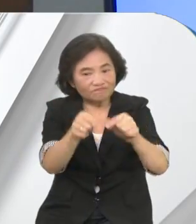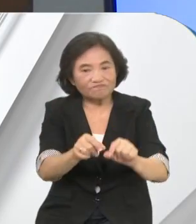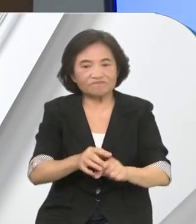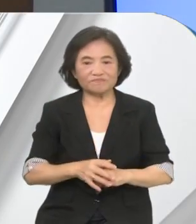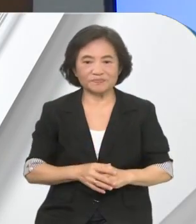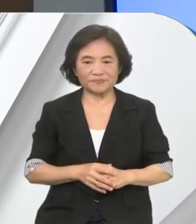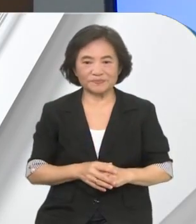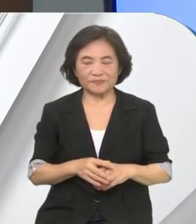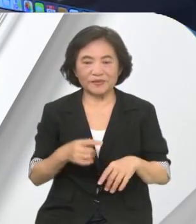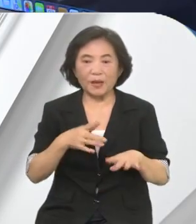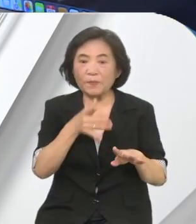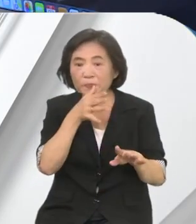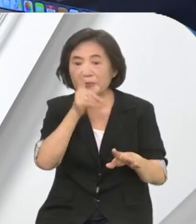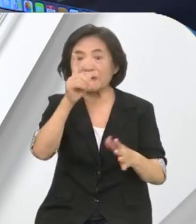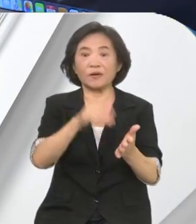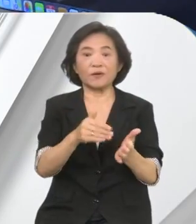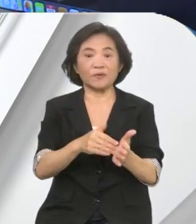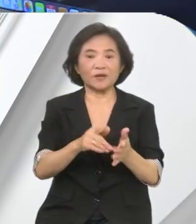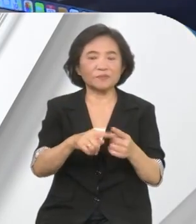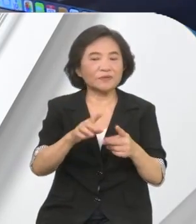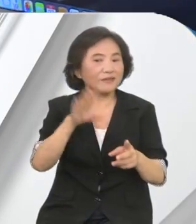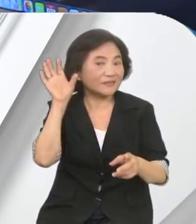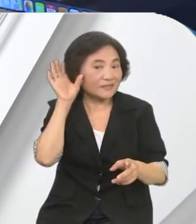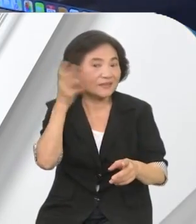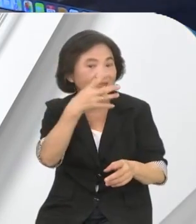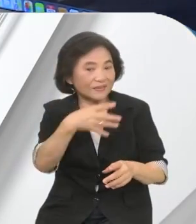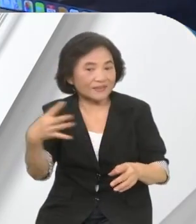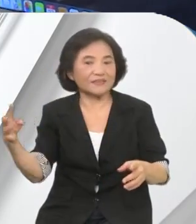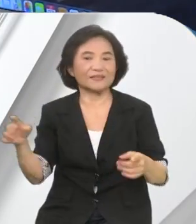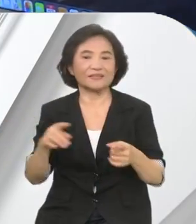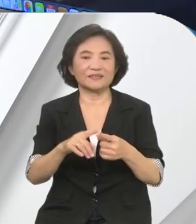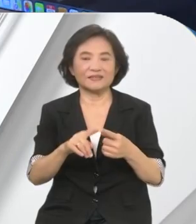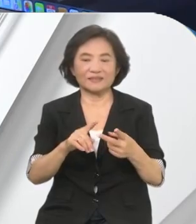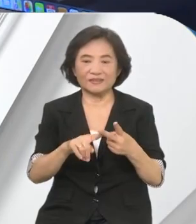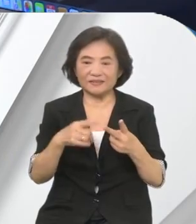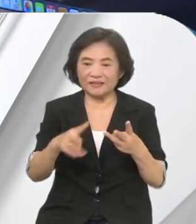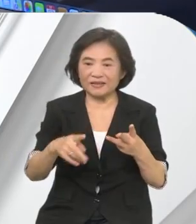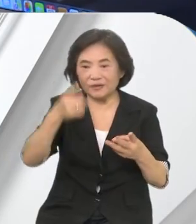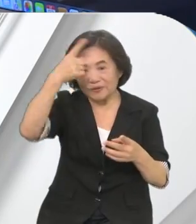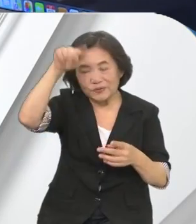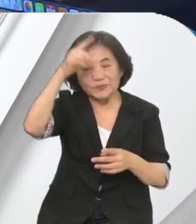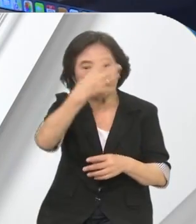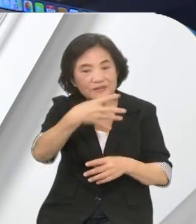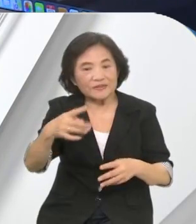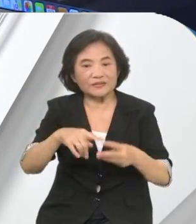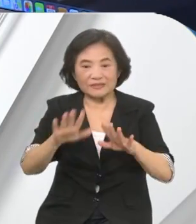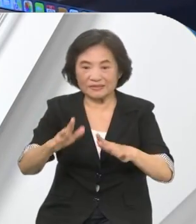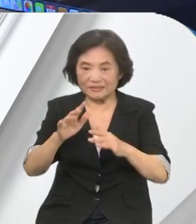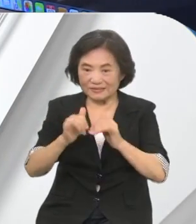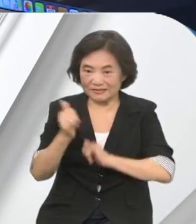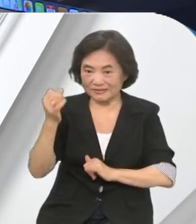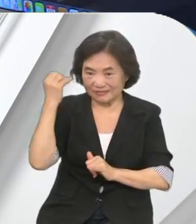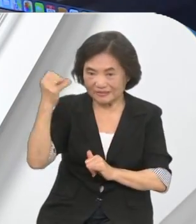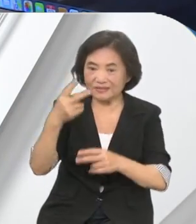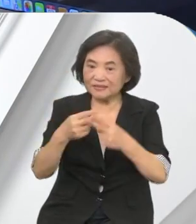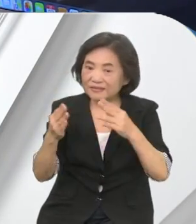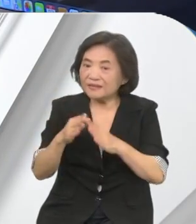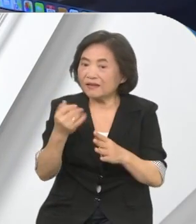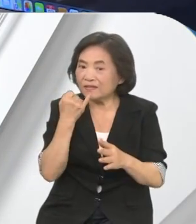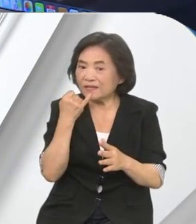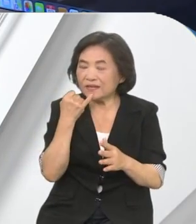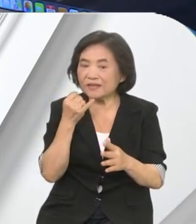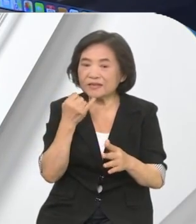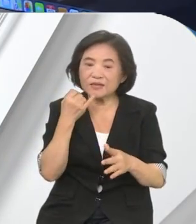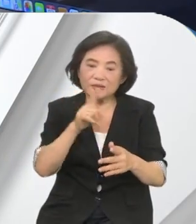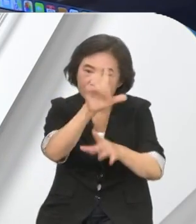唔单唱起讲法啊，咪做啲弹音乐啊，既然做啲要，无论系古典音乐、现代音乐，亦系客家音乐，搭